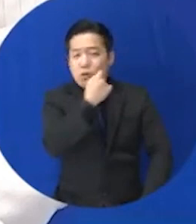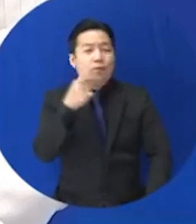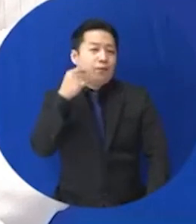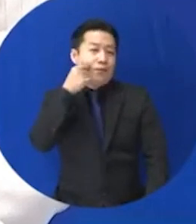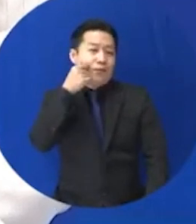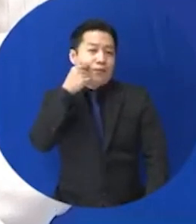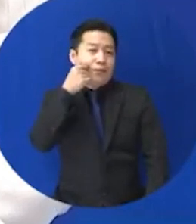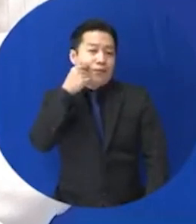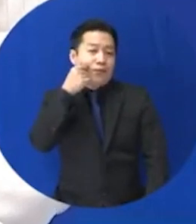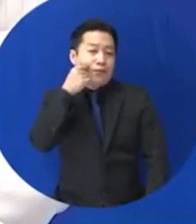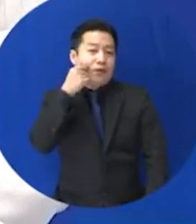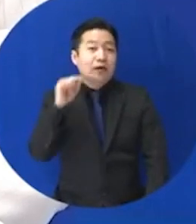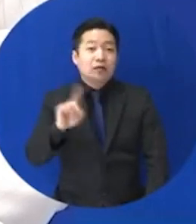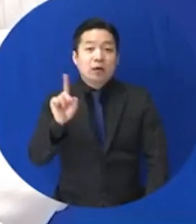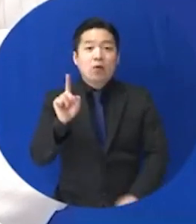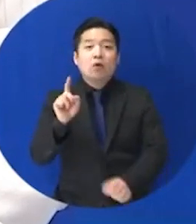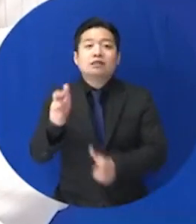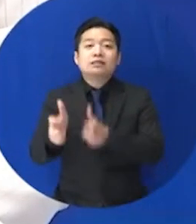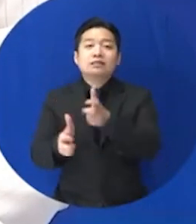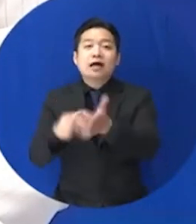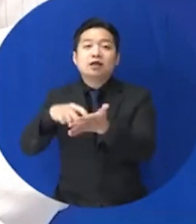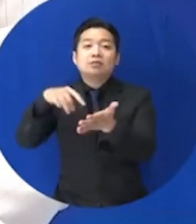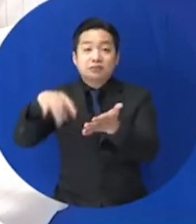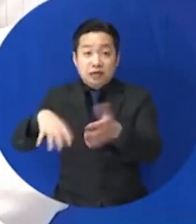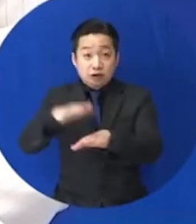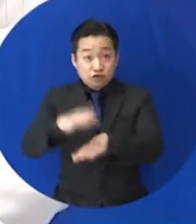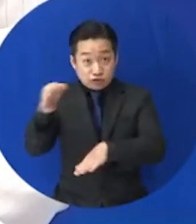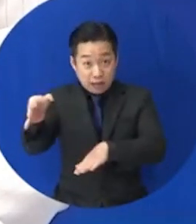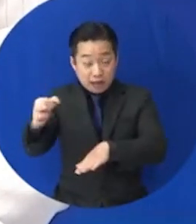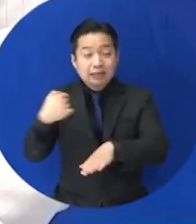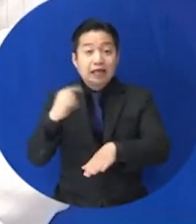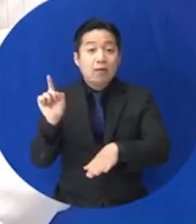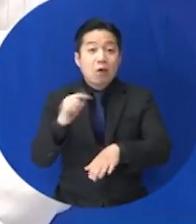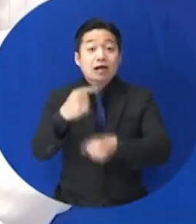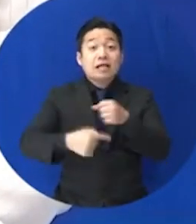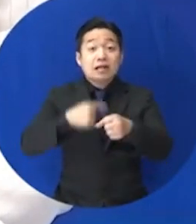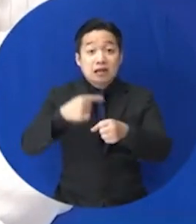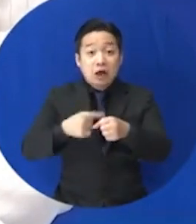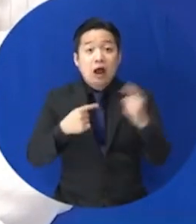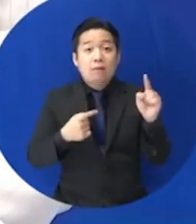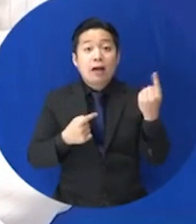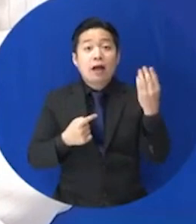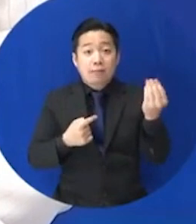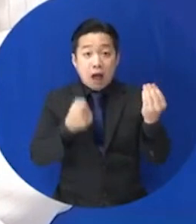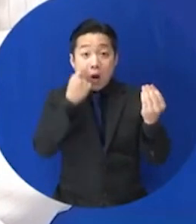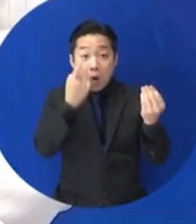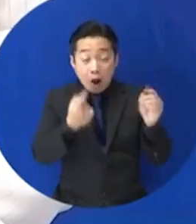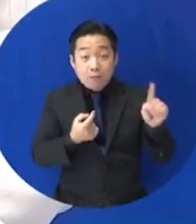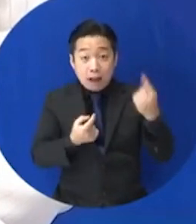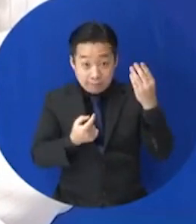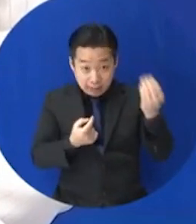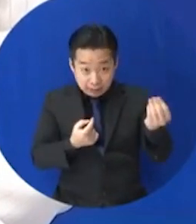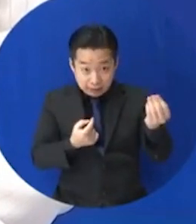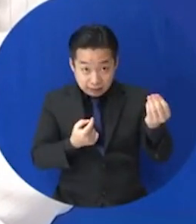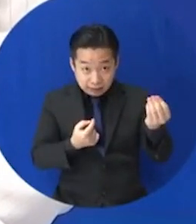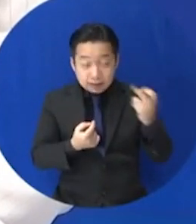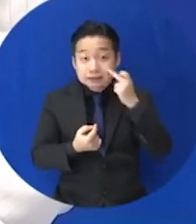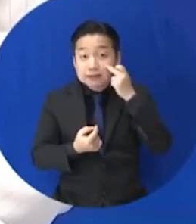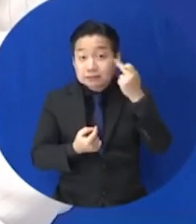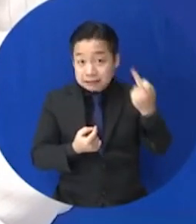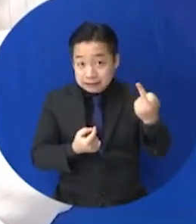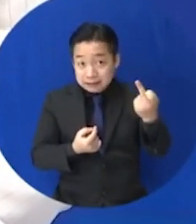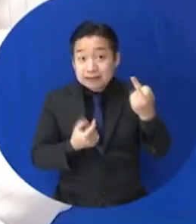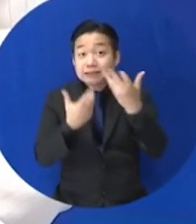저는 산업세 수당이라고 해서 네. 1년에 100만 원씩 월 100만 원씩